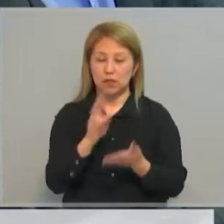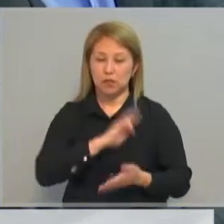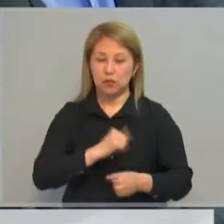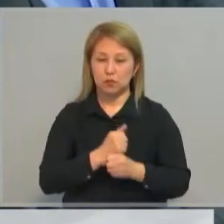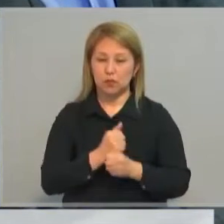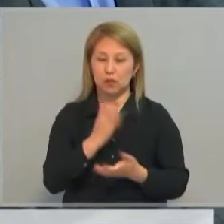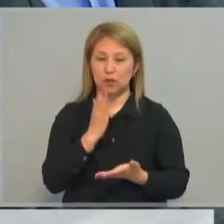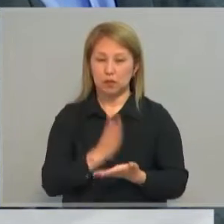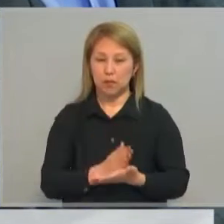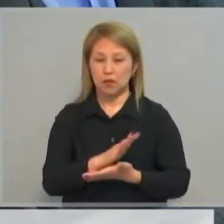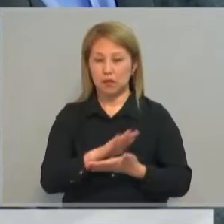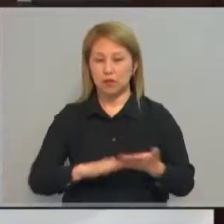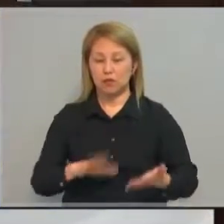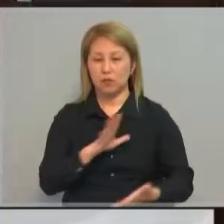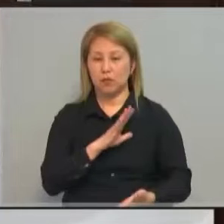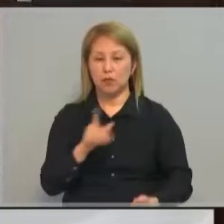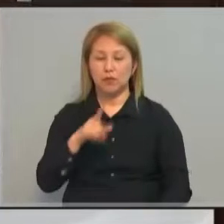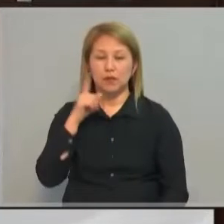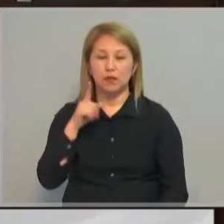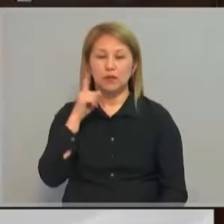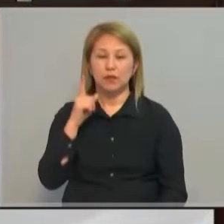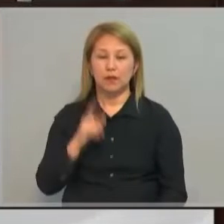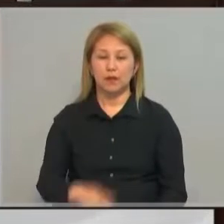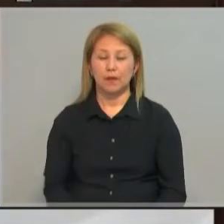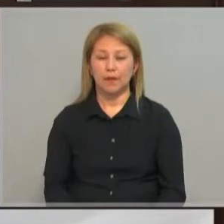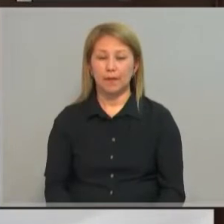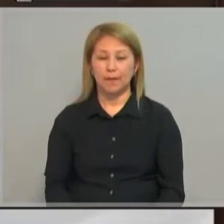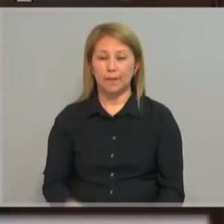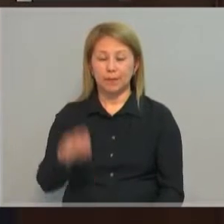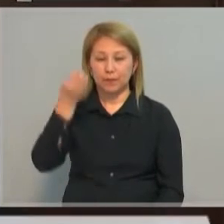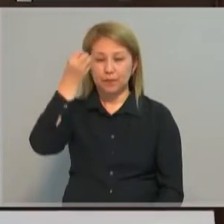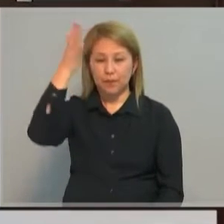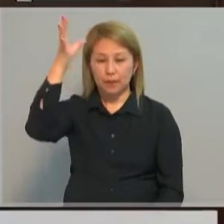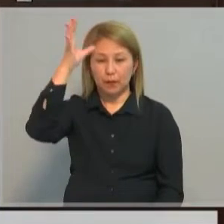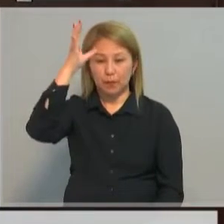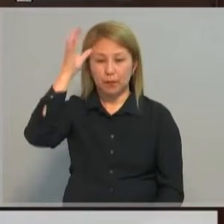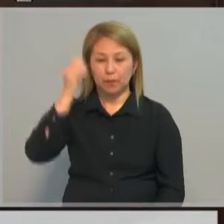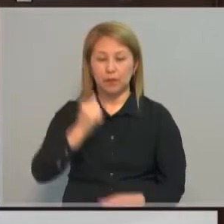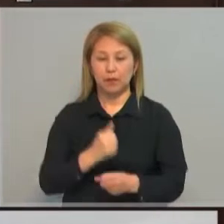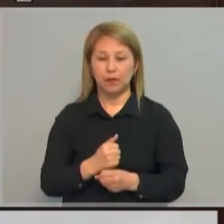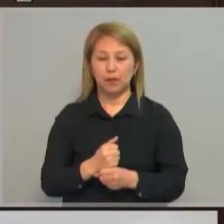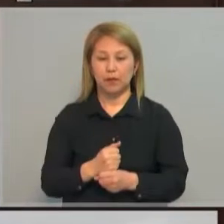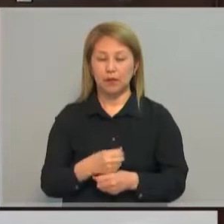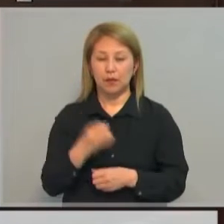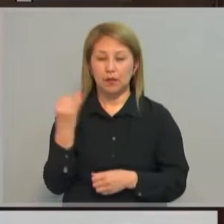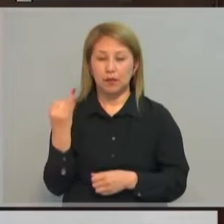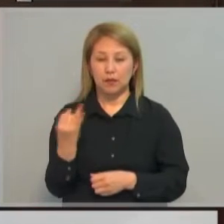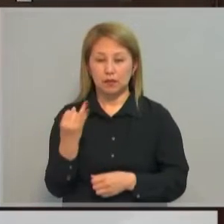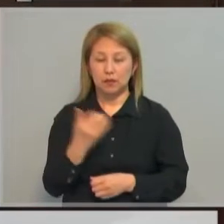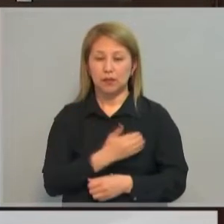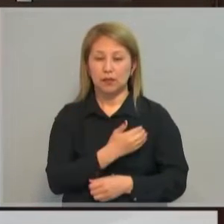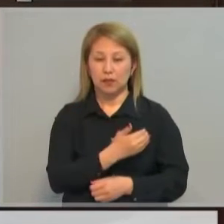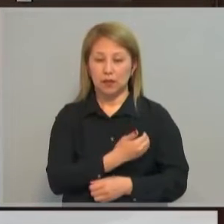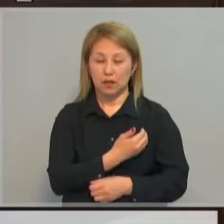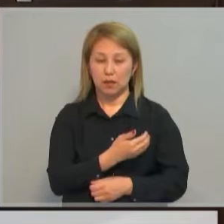баспасөз беттерінде жарияланған. Жастарға білімге, ғылымға құштар болса екен деп ойлаймын.